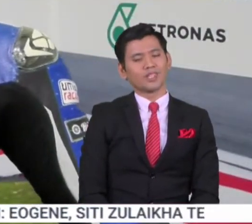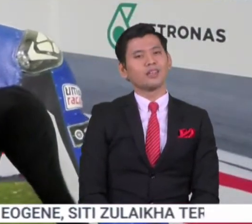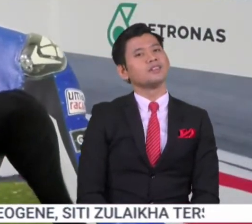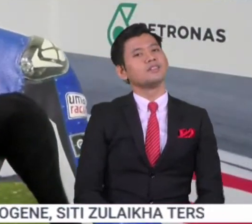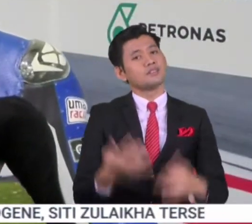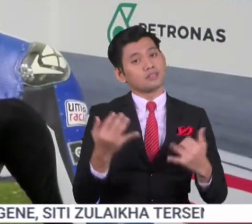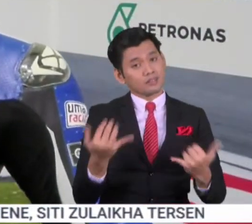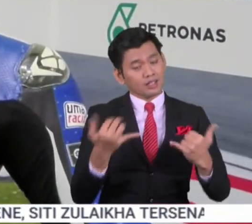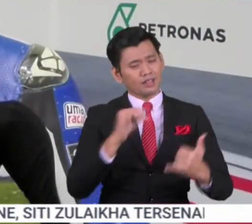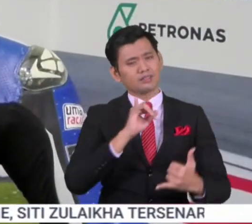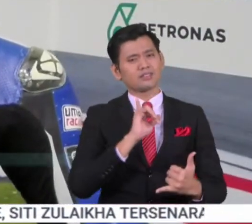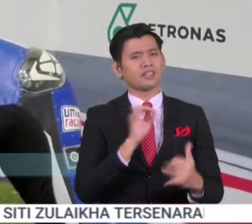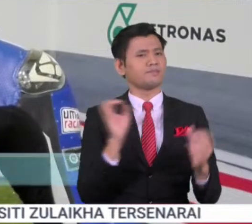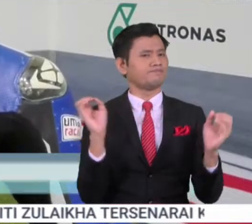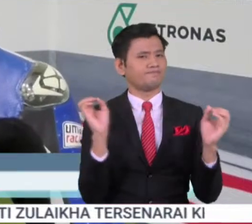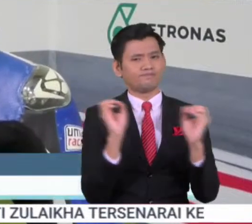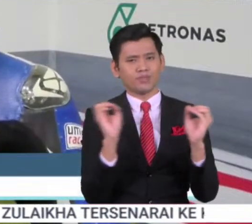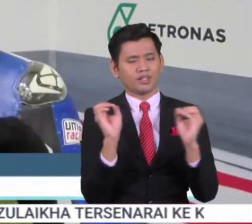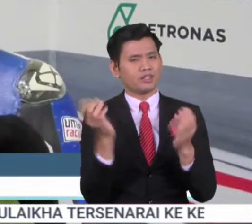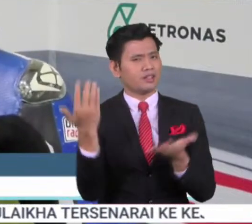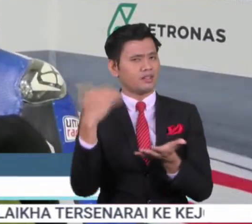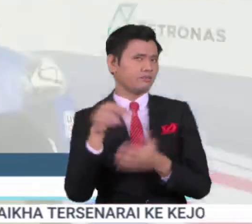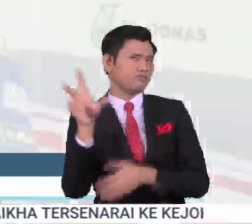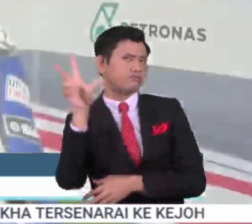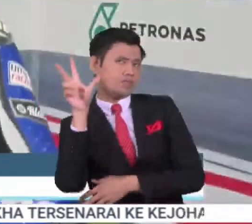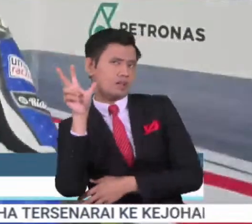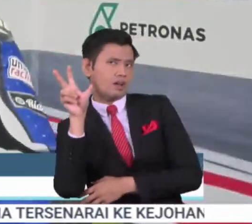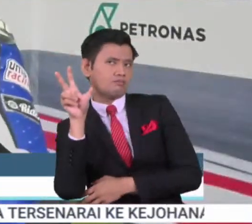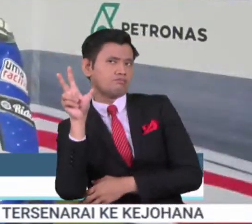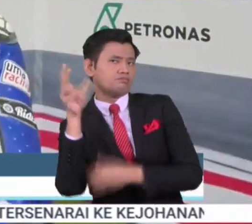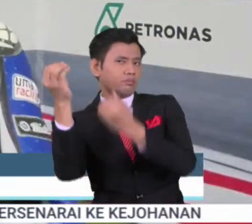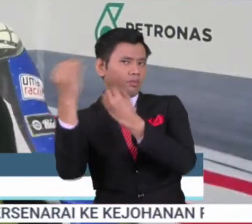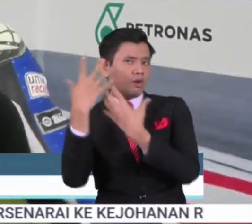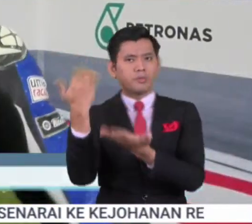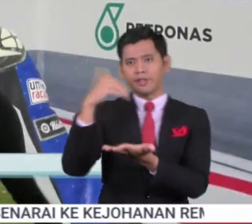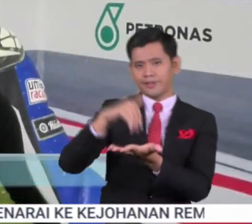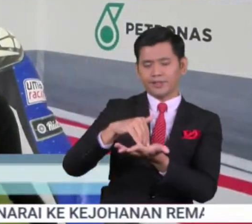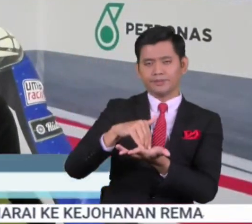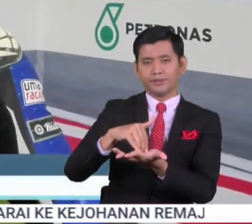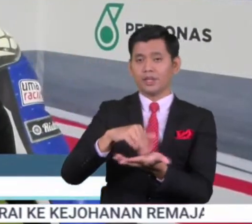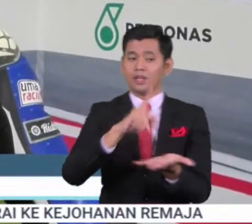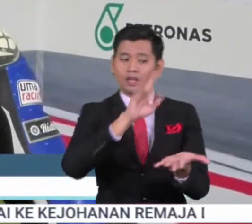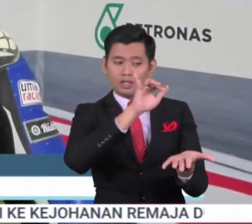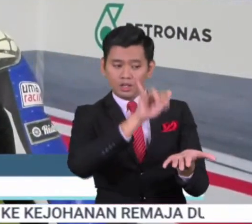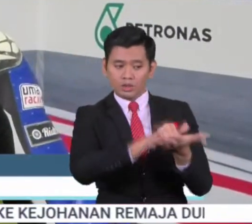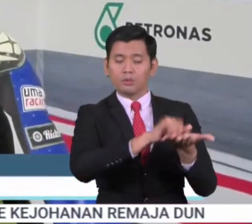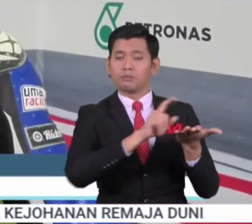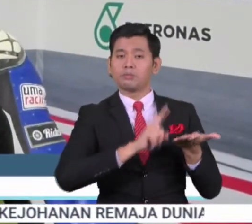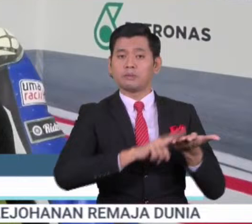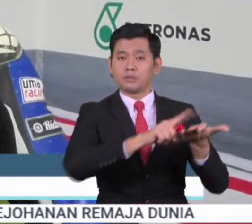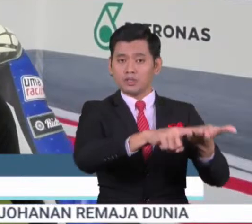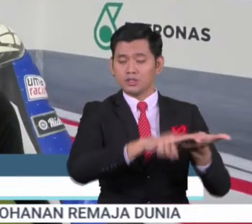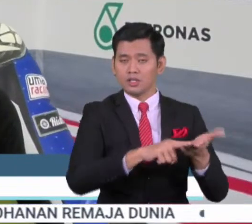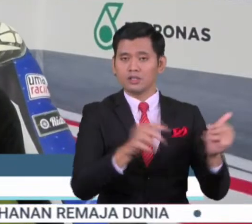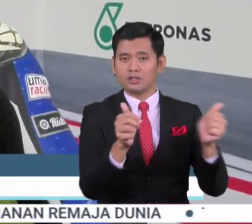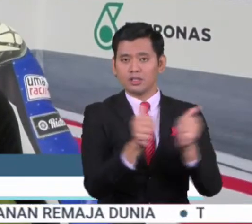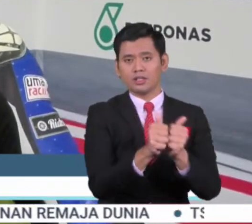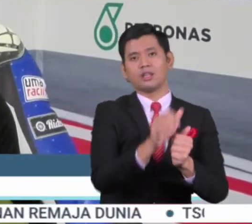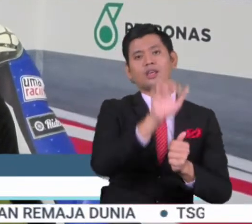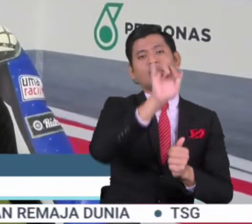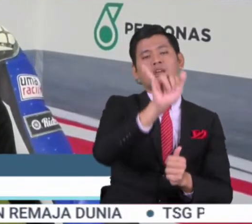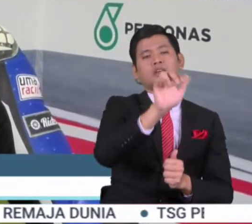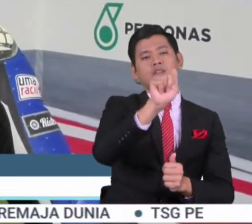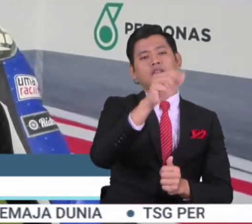Buat masa sekarang ini saya tak ada dengan apa-apa hint lagi. Itu adalah perbincangan antara manufacturer lah, Yamaha dan